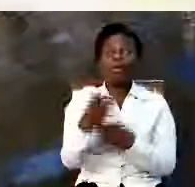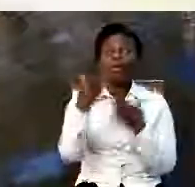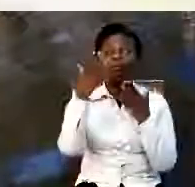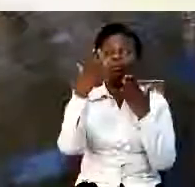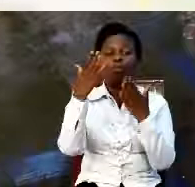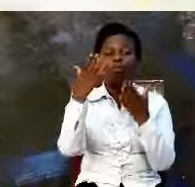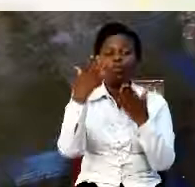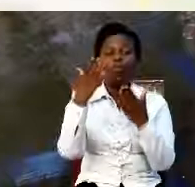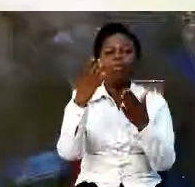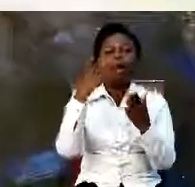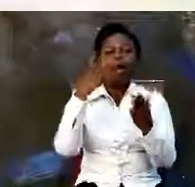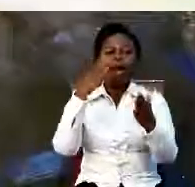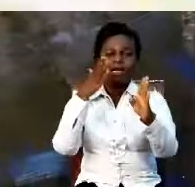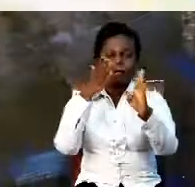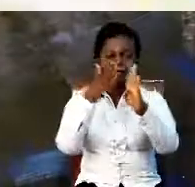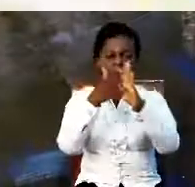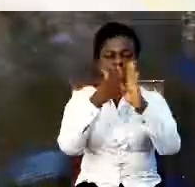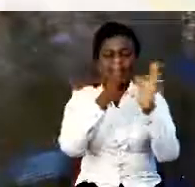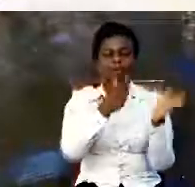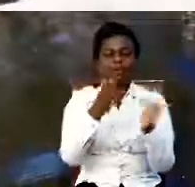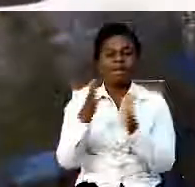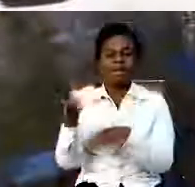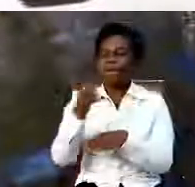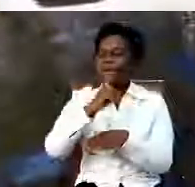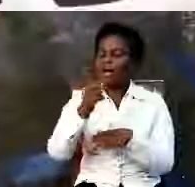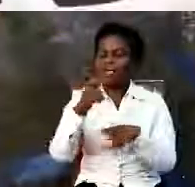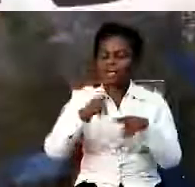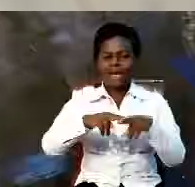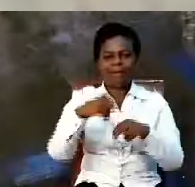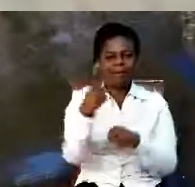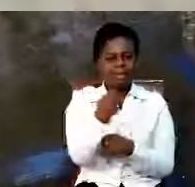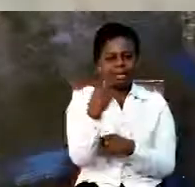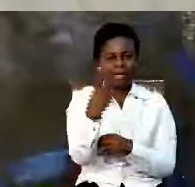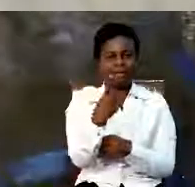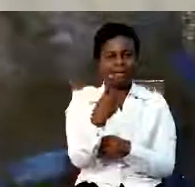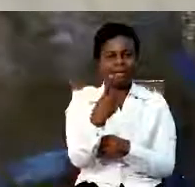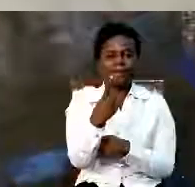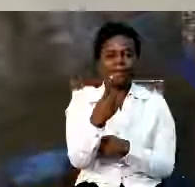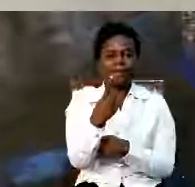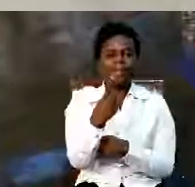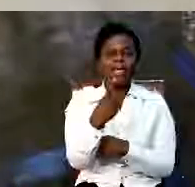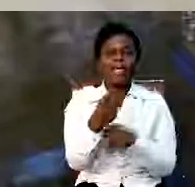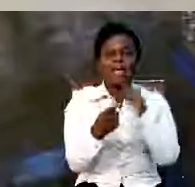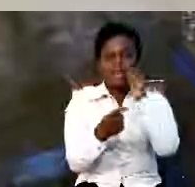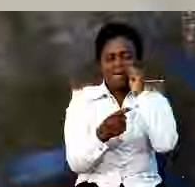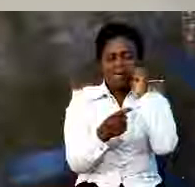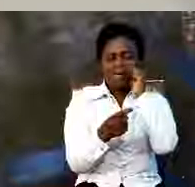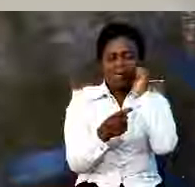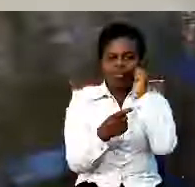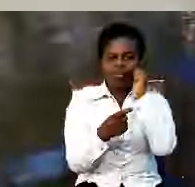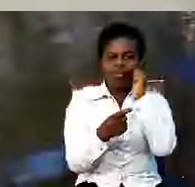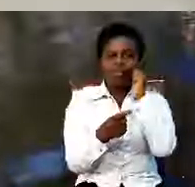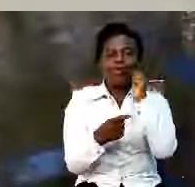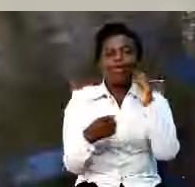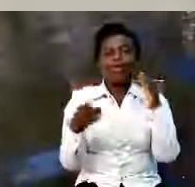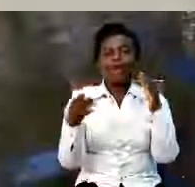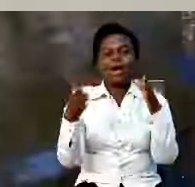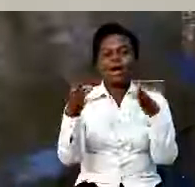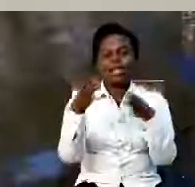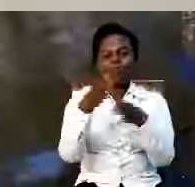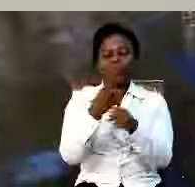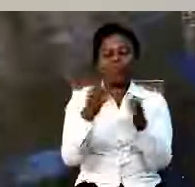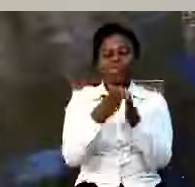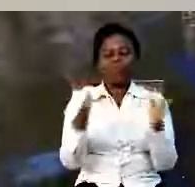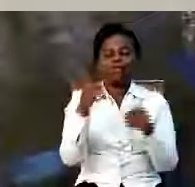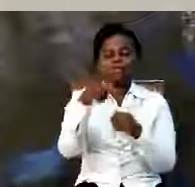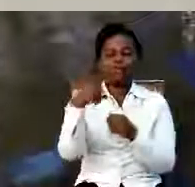Mungu alikusudia kwamba mwanadamu asikae peke yake. Kwa hiyo Adamu alipopata ile fursa